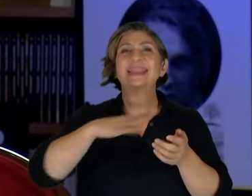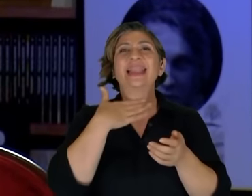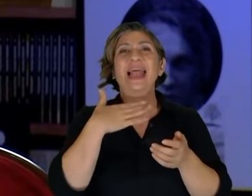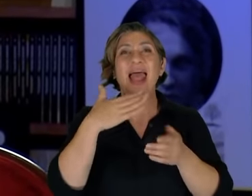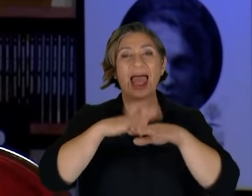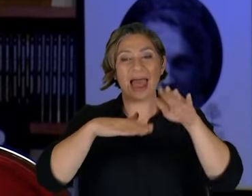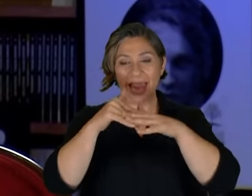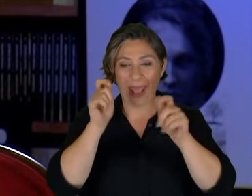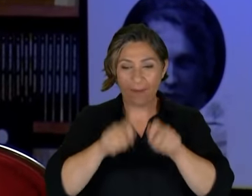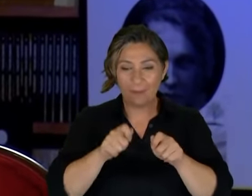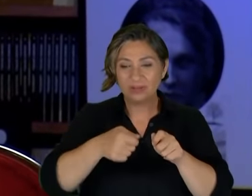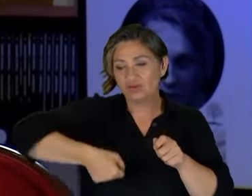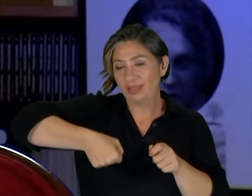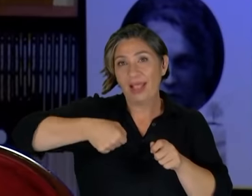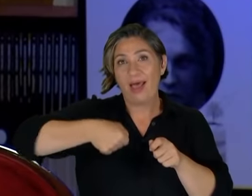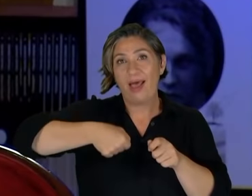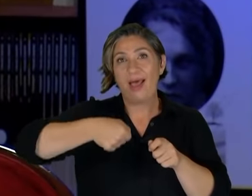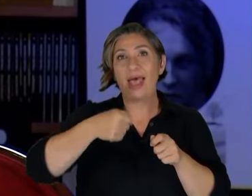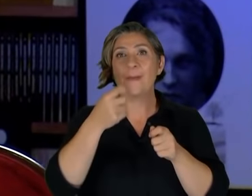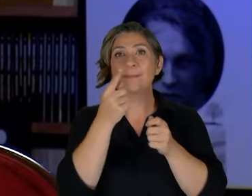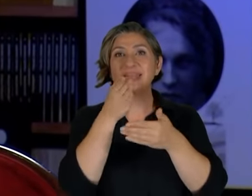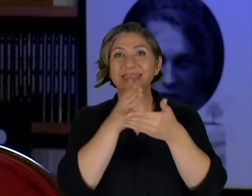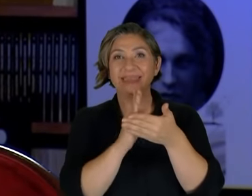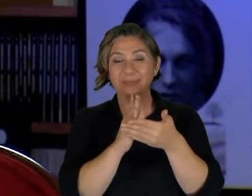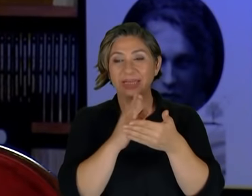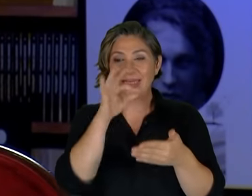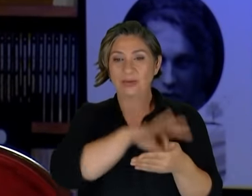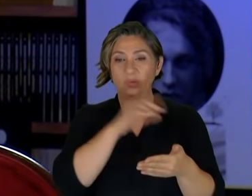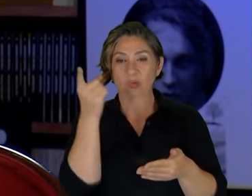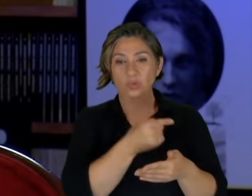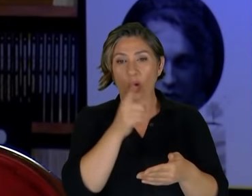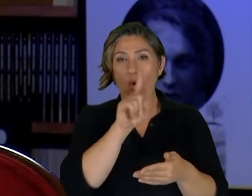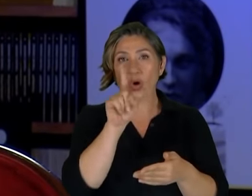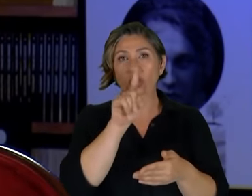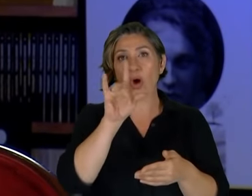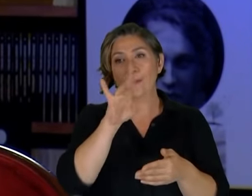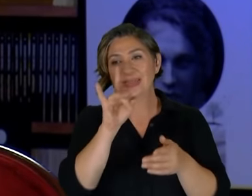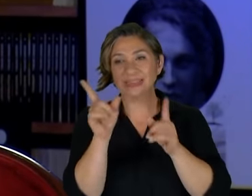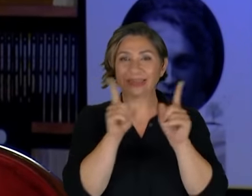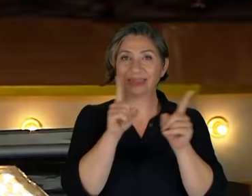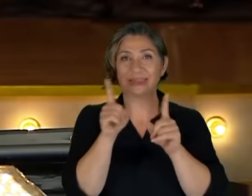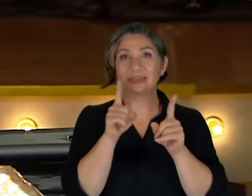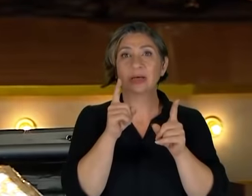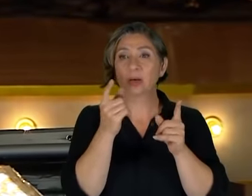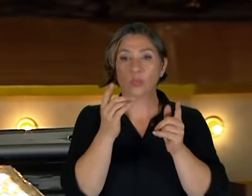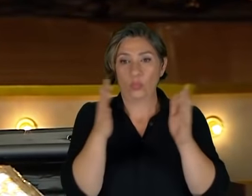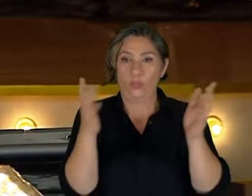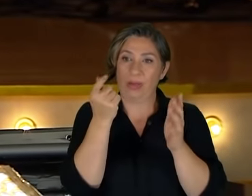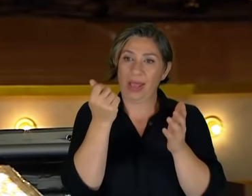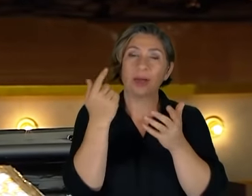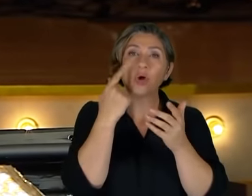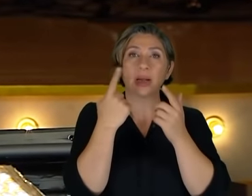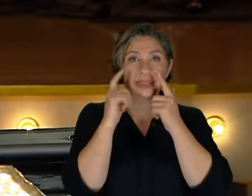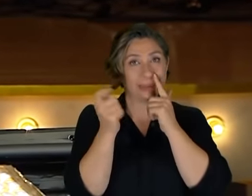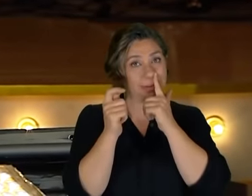çantalar ürettirilerek bir kısmını yani karın %10 ve %15 arasında büyüklüğüne göre değişiyor